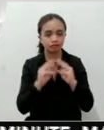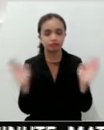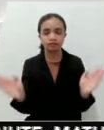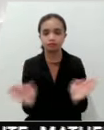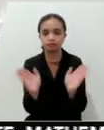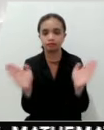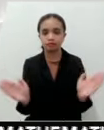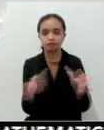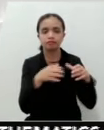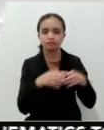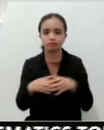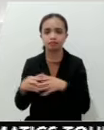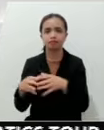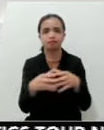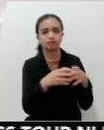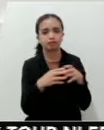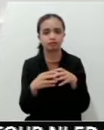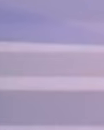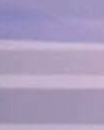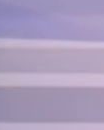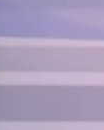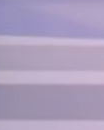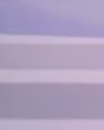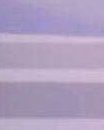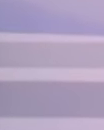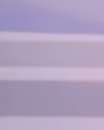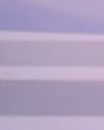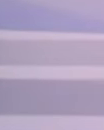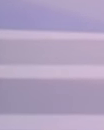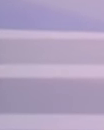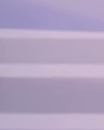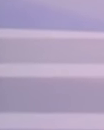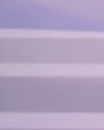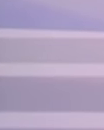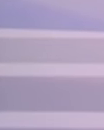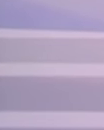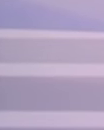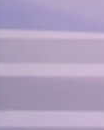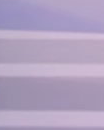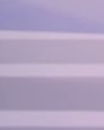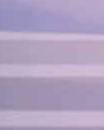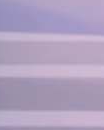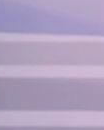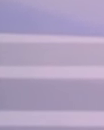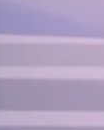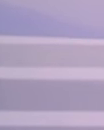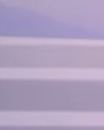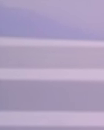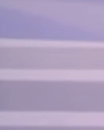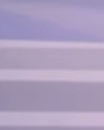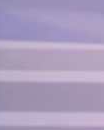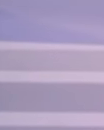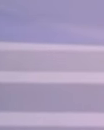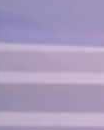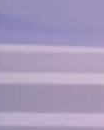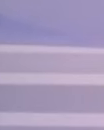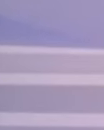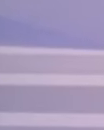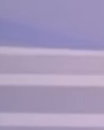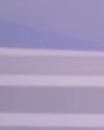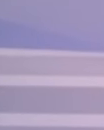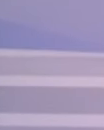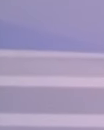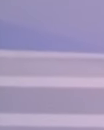magkaisa para sa pag-unlad. Mga kapuso, patuloy na tumutok sa mga balita. Mag-subscribe sa GMA Integrated News